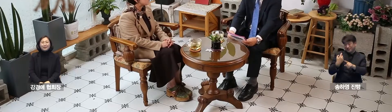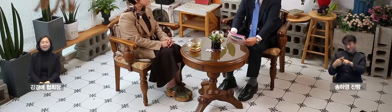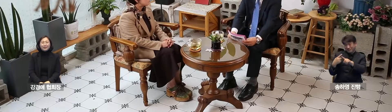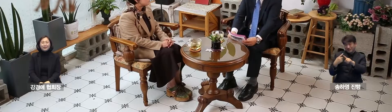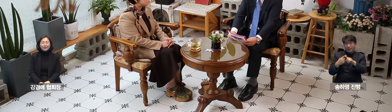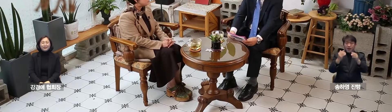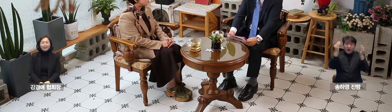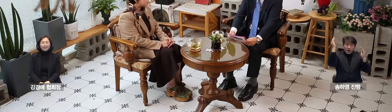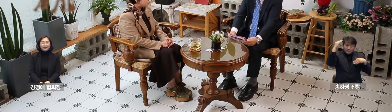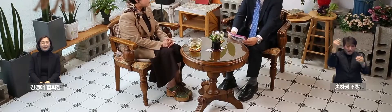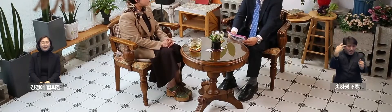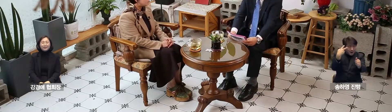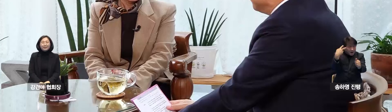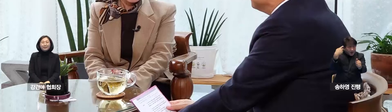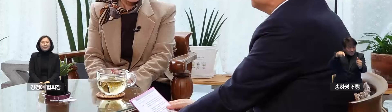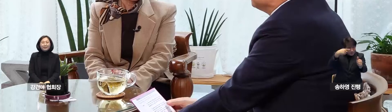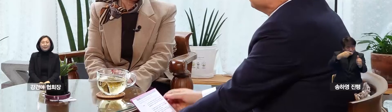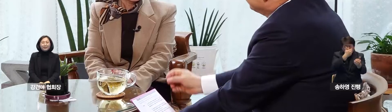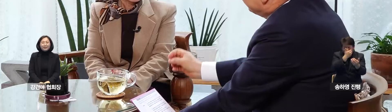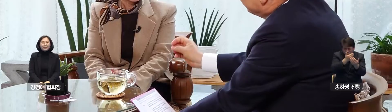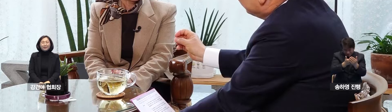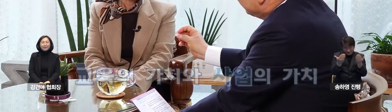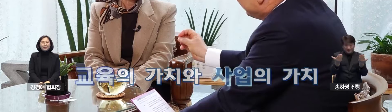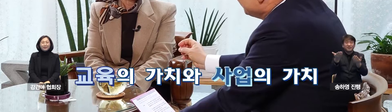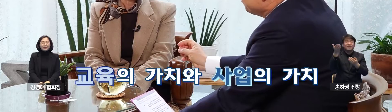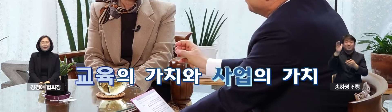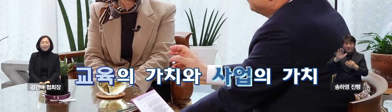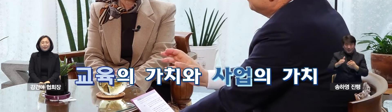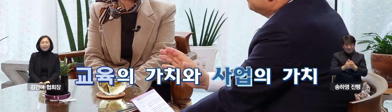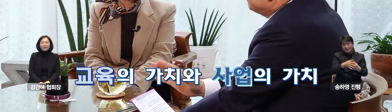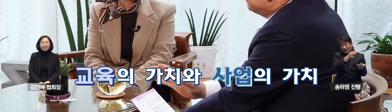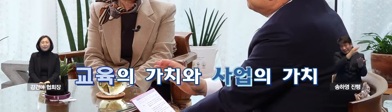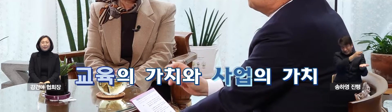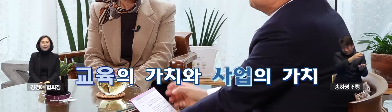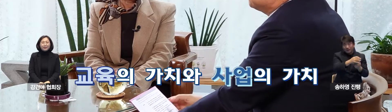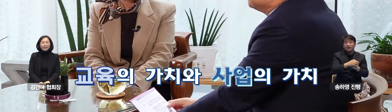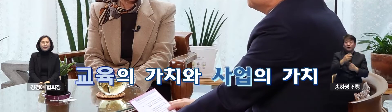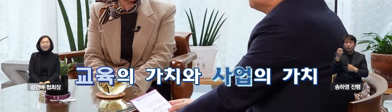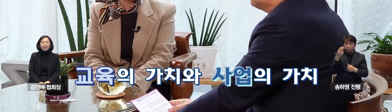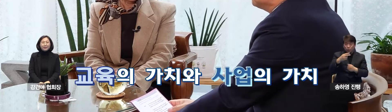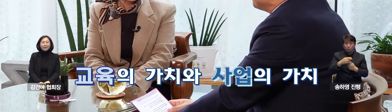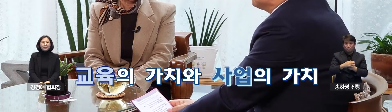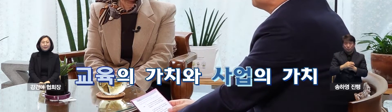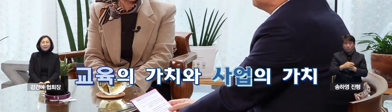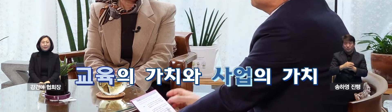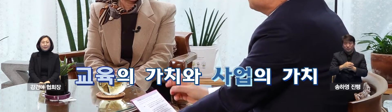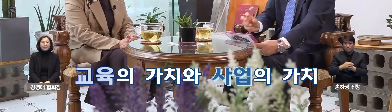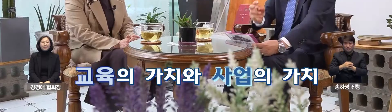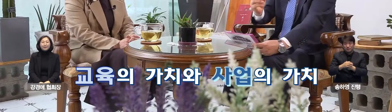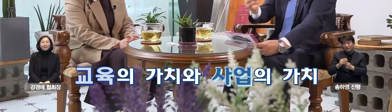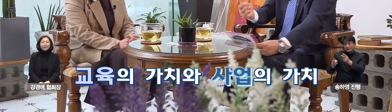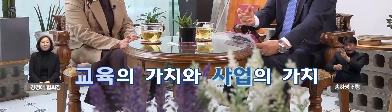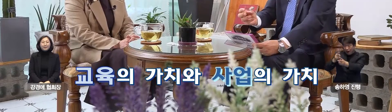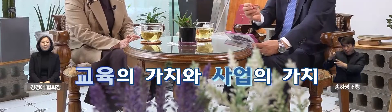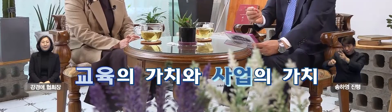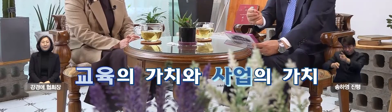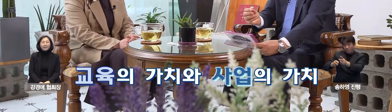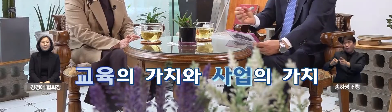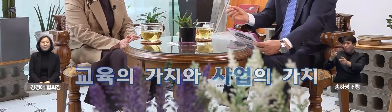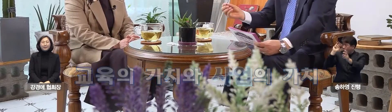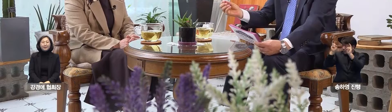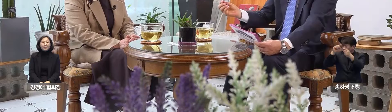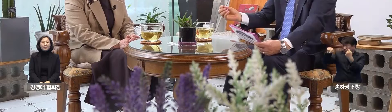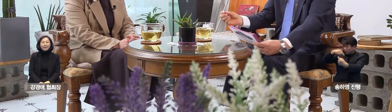학생을 가르친다는 것도 굉장히 중요한 일인데 네. 그 가치와 이런 또 새로운 창업을 하고 이렇게 뭐 기업을 하는